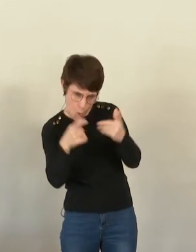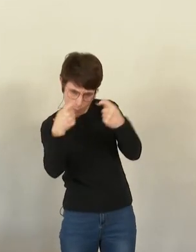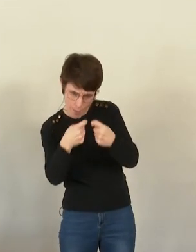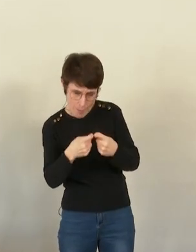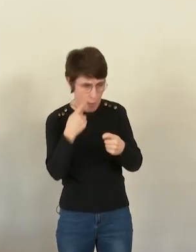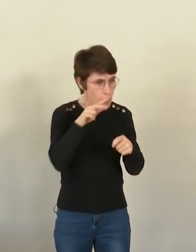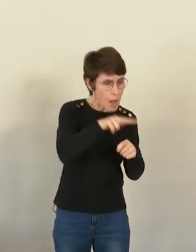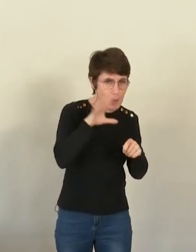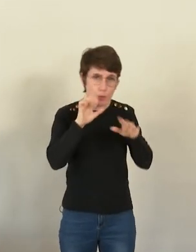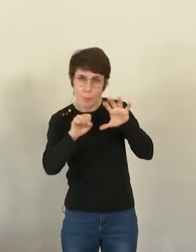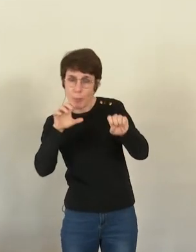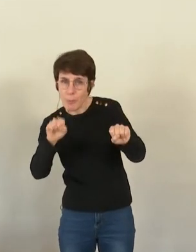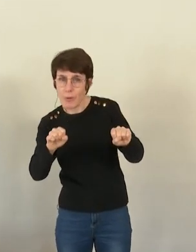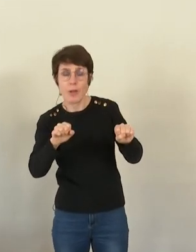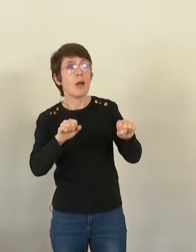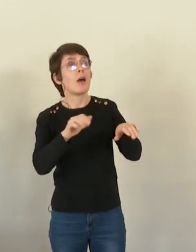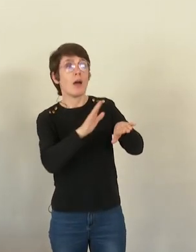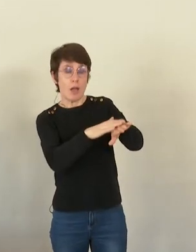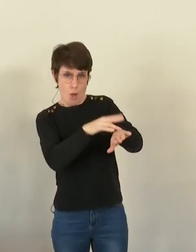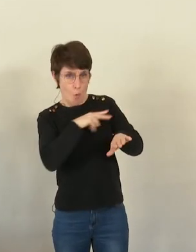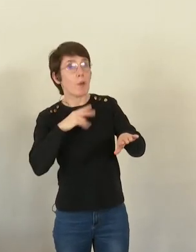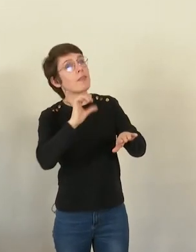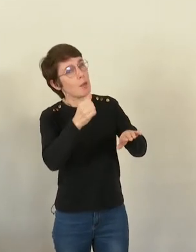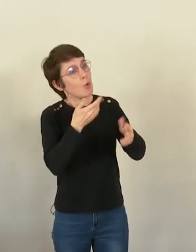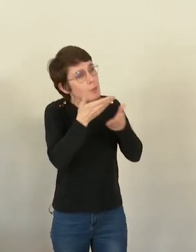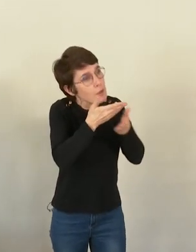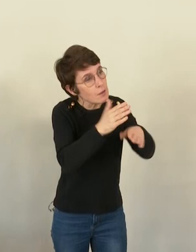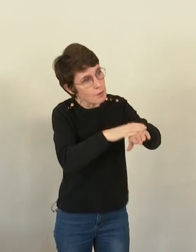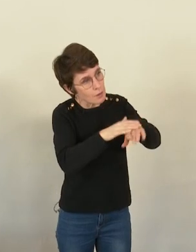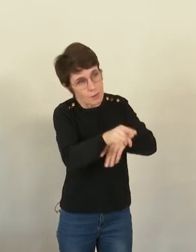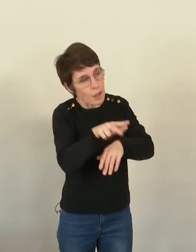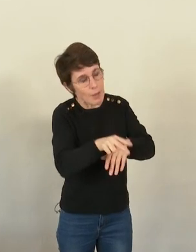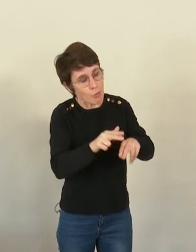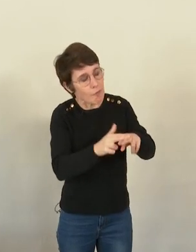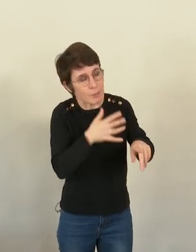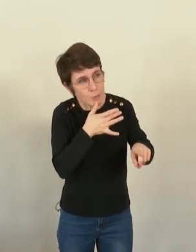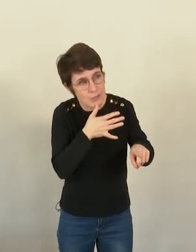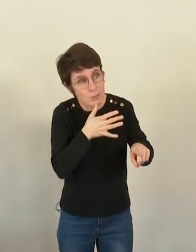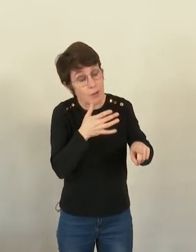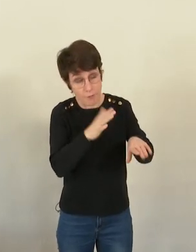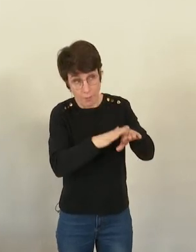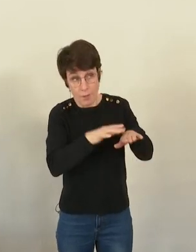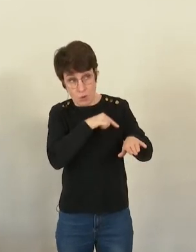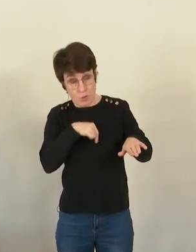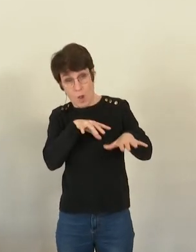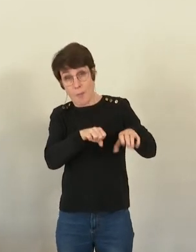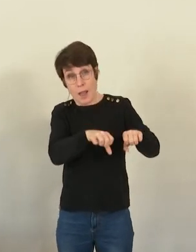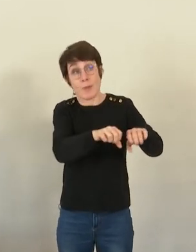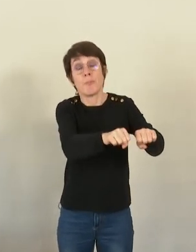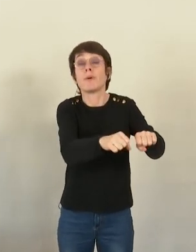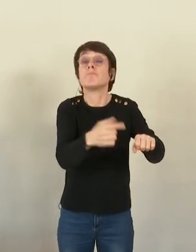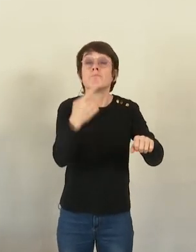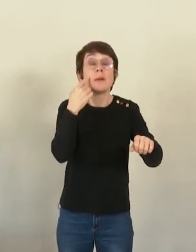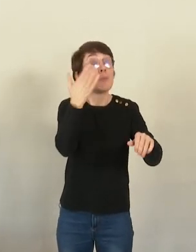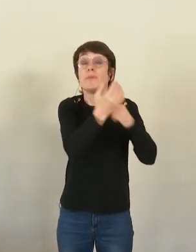logements sur le dialogue préalable avec les propriétaires afin de mobiliser ses logements et de pouvoir expérimenter ce pouvoir de